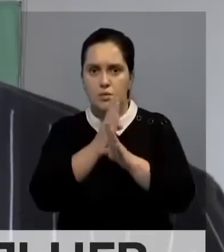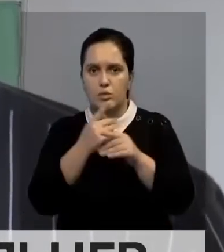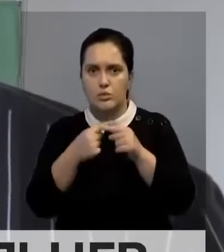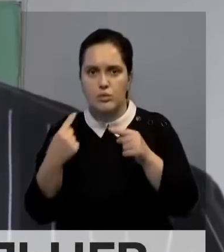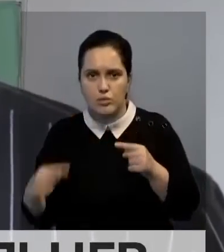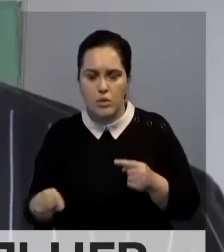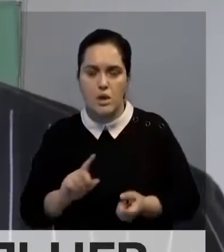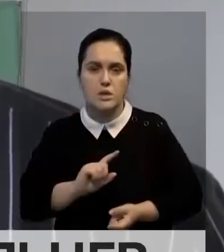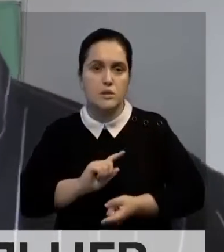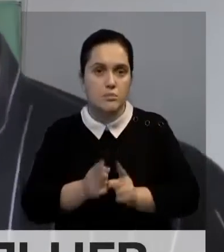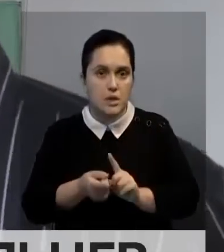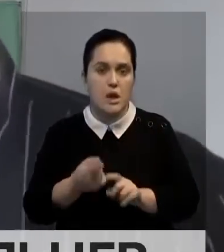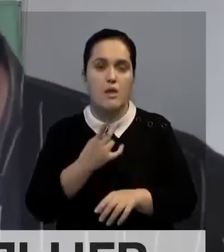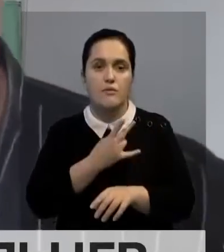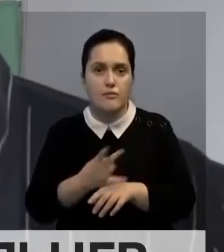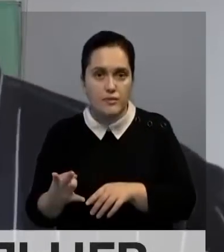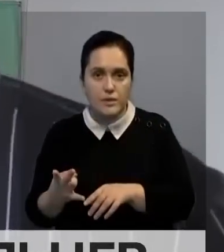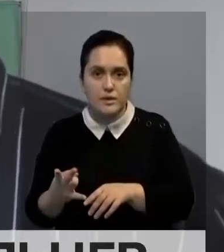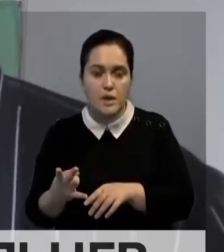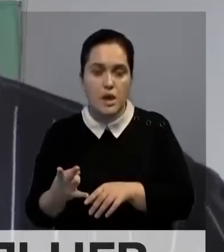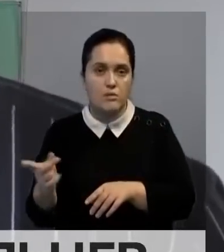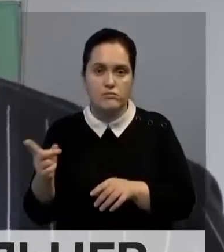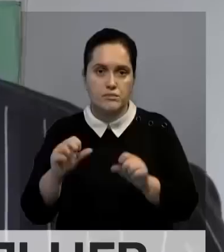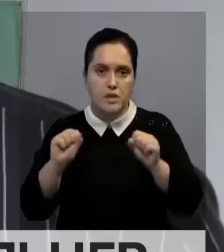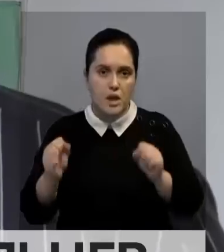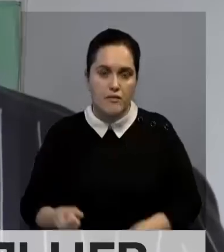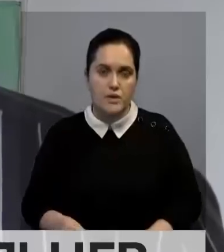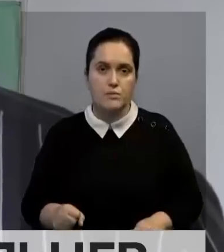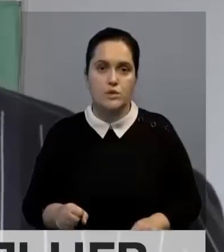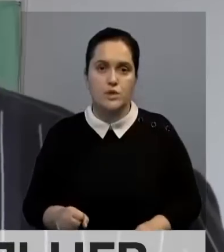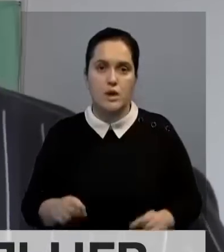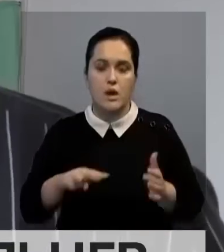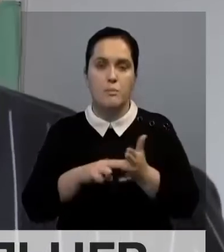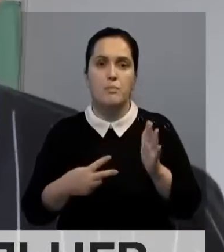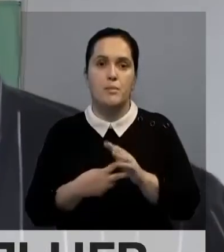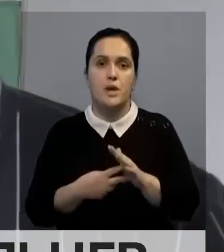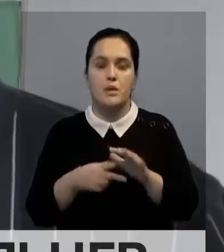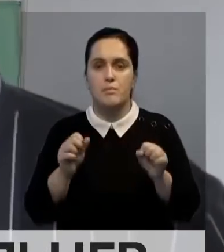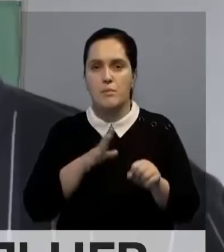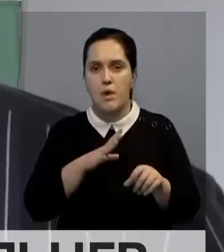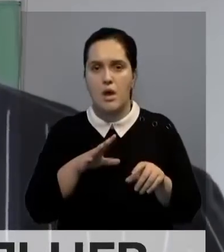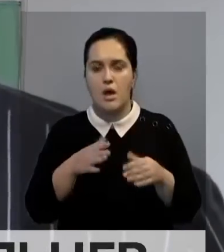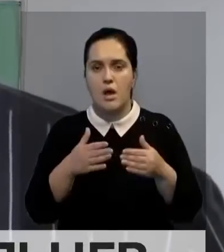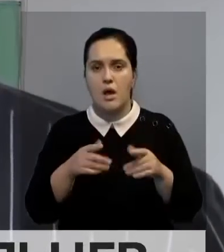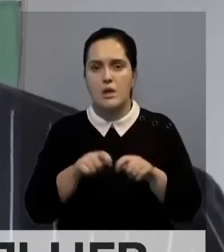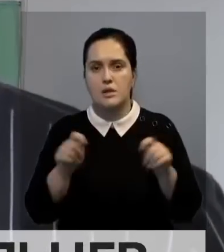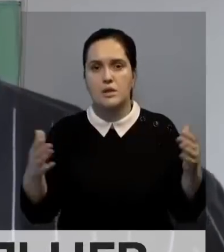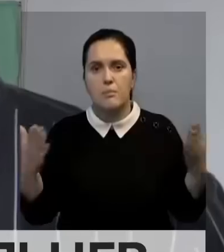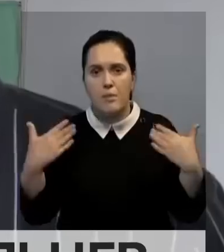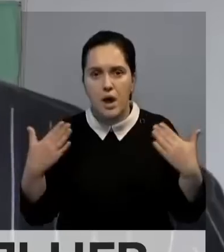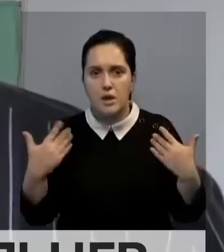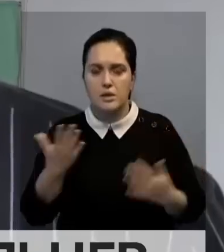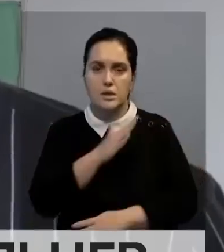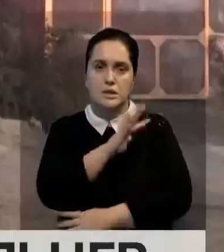другая там. Там просто невозможно. Там планируем, может быть, открыть какой-нибудь парк,